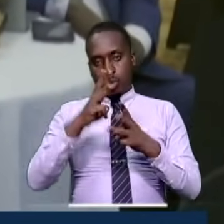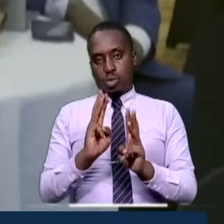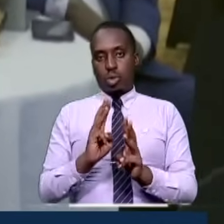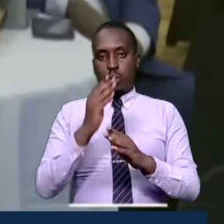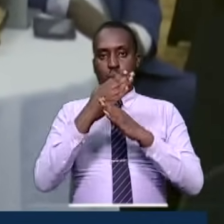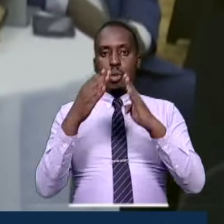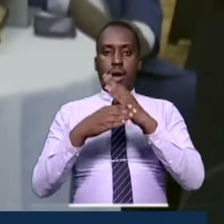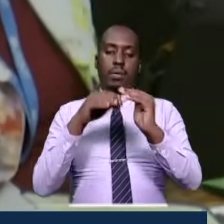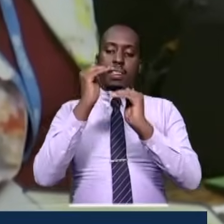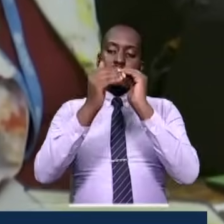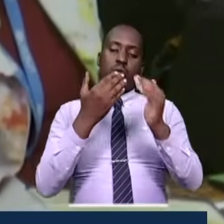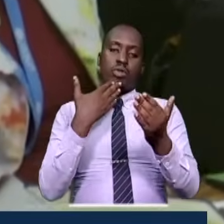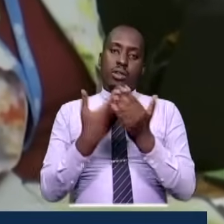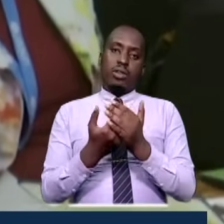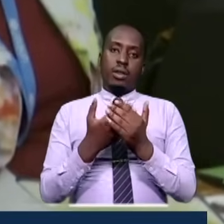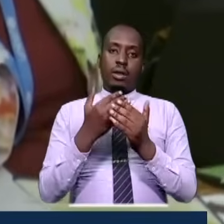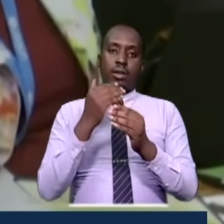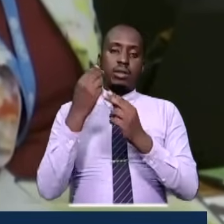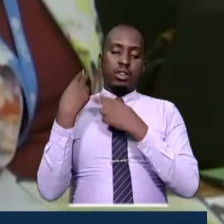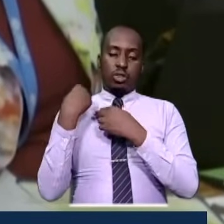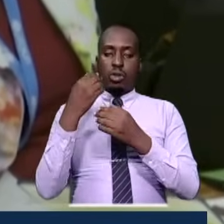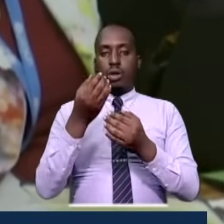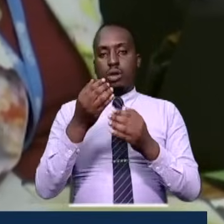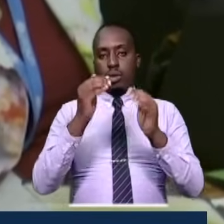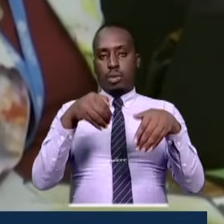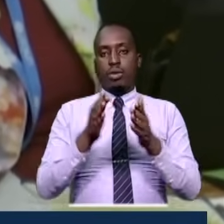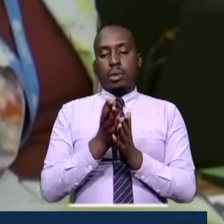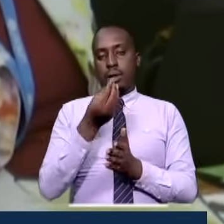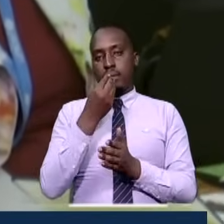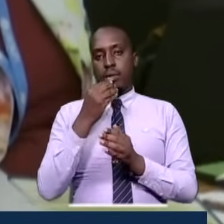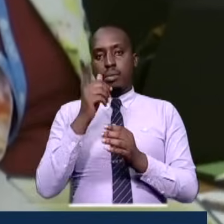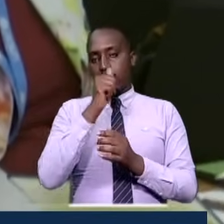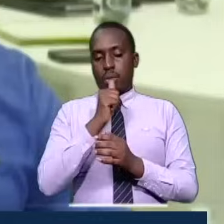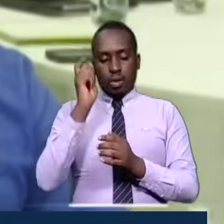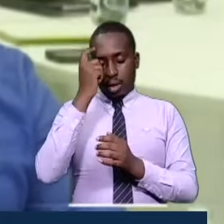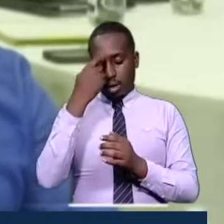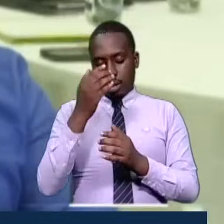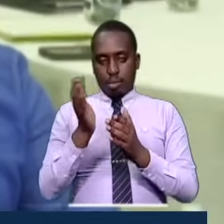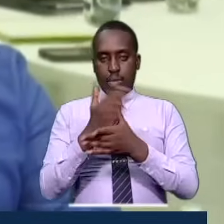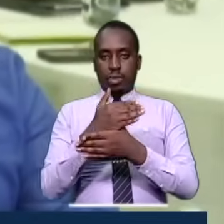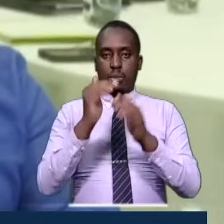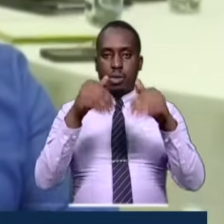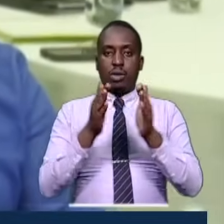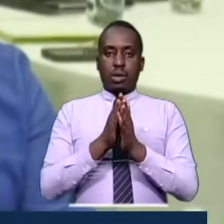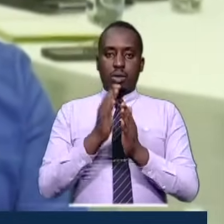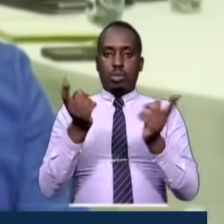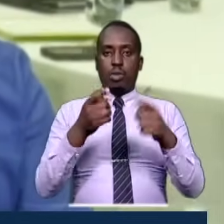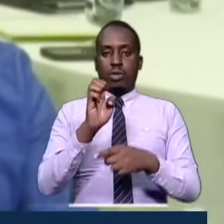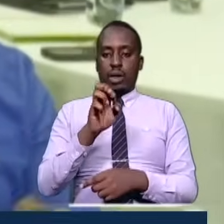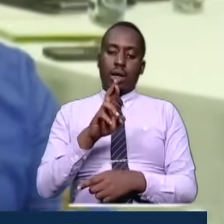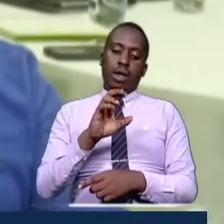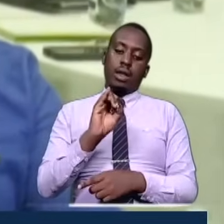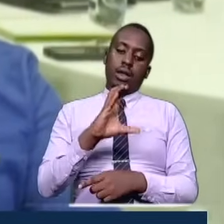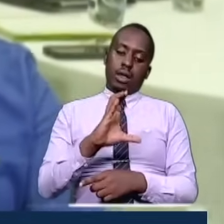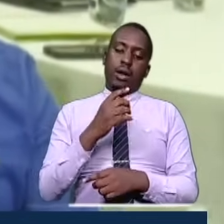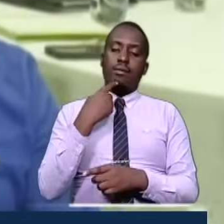kubaka inzego zihamye zishinzwe ubuhinzi n'ibiribwa. Umunyamabanga wa Leta muri Minisiteri y'Ubuhinzi n'Ubworozi Eric Rwigamba avuga